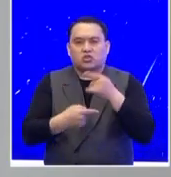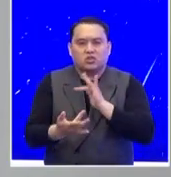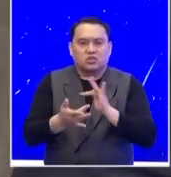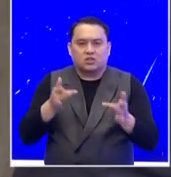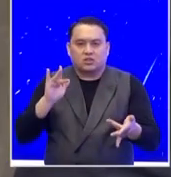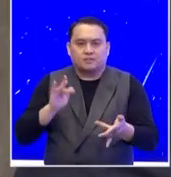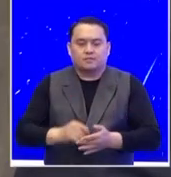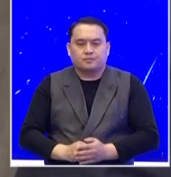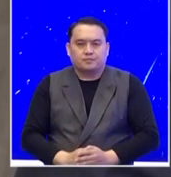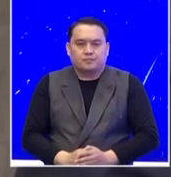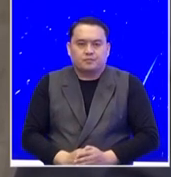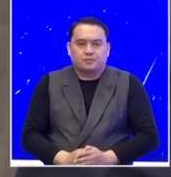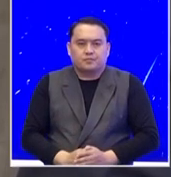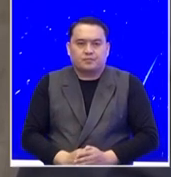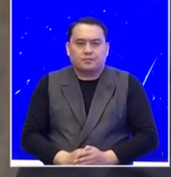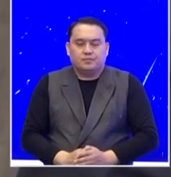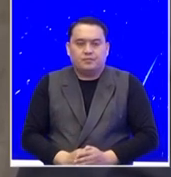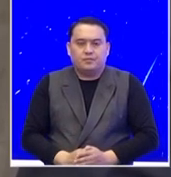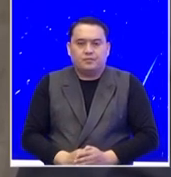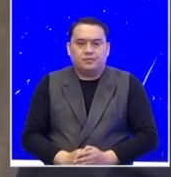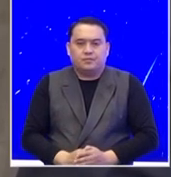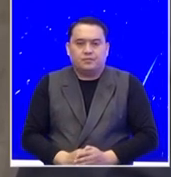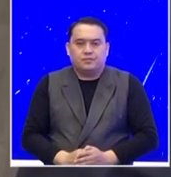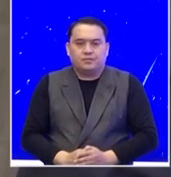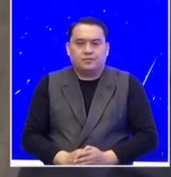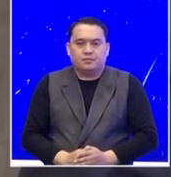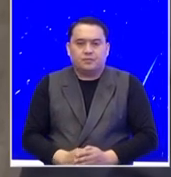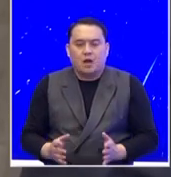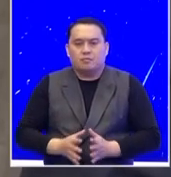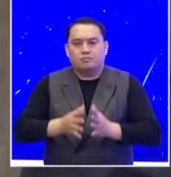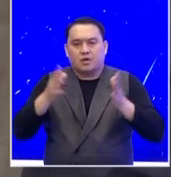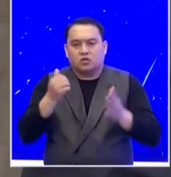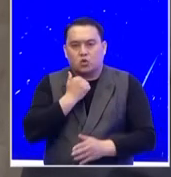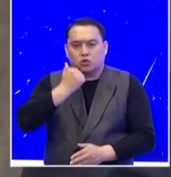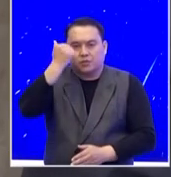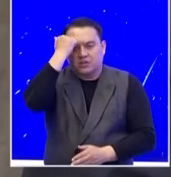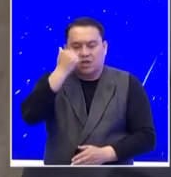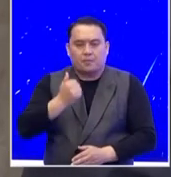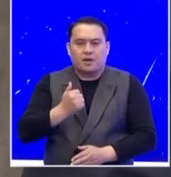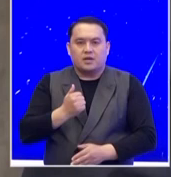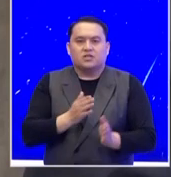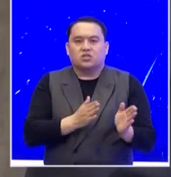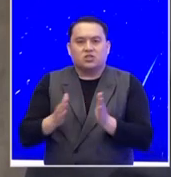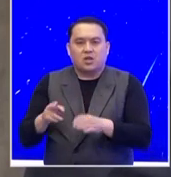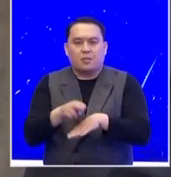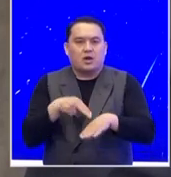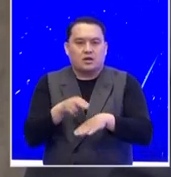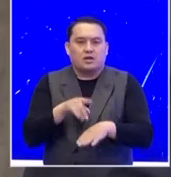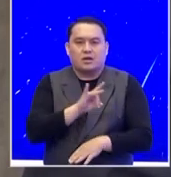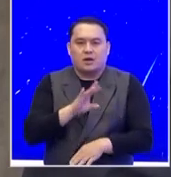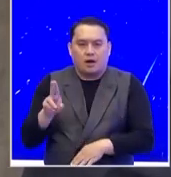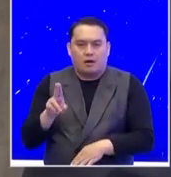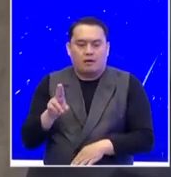интернета. Большое спасибо Комитету уголовно-исполнительной системы